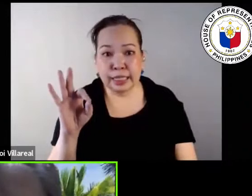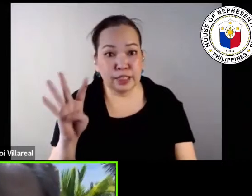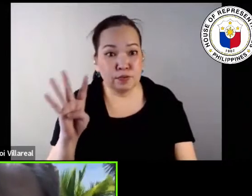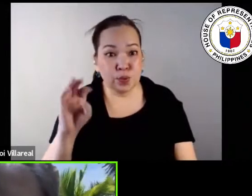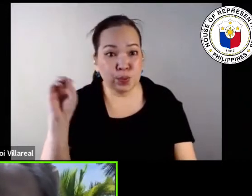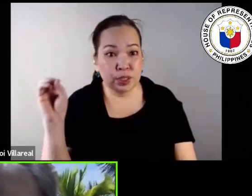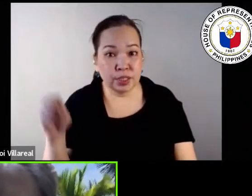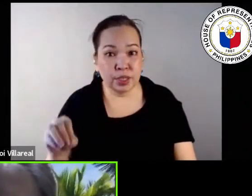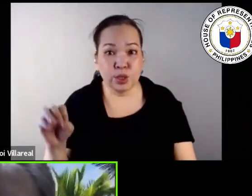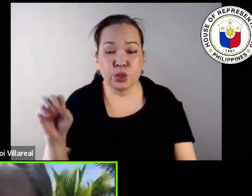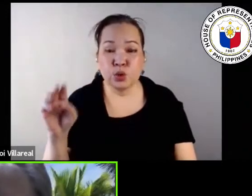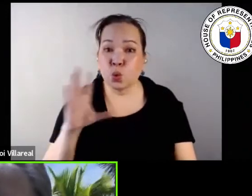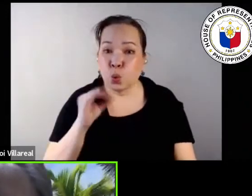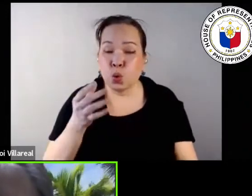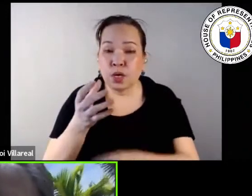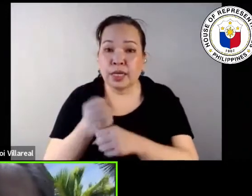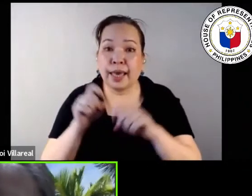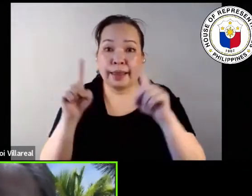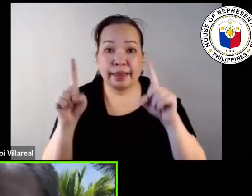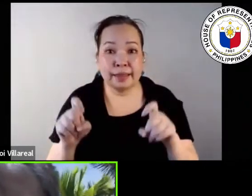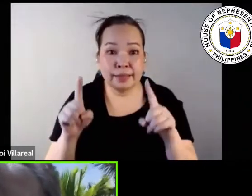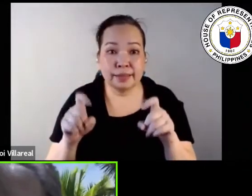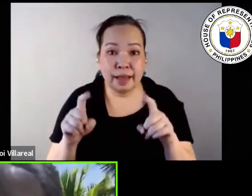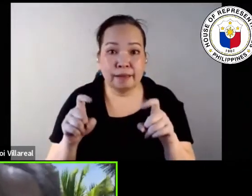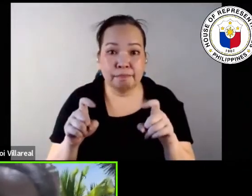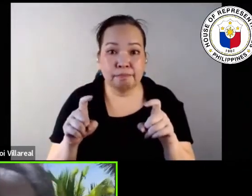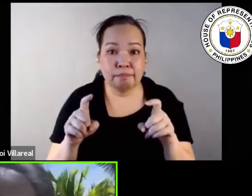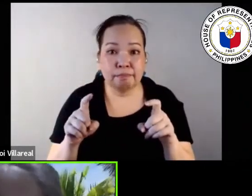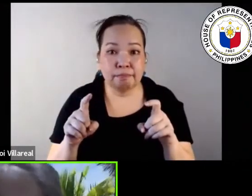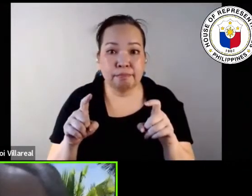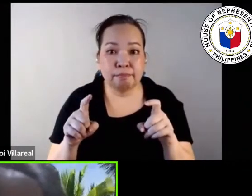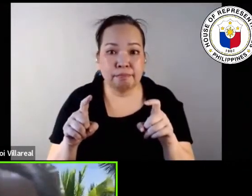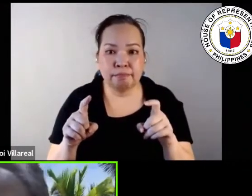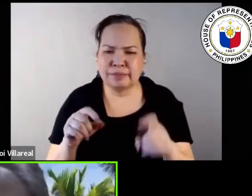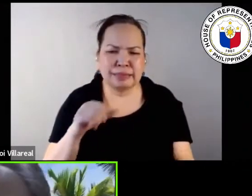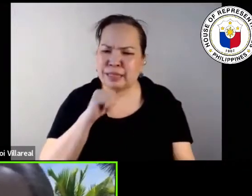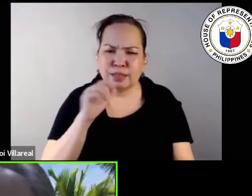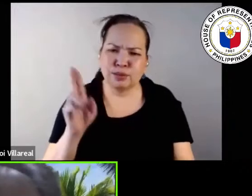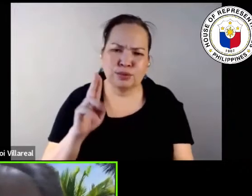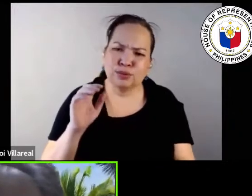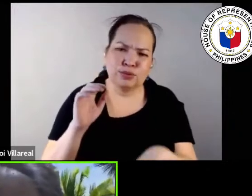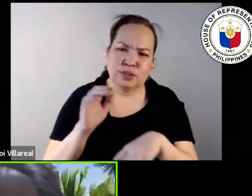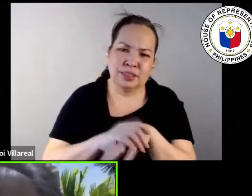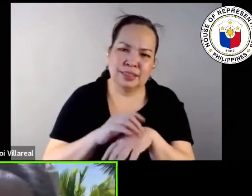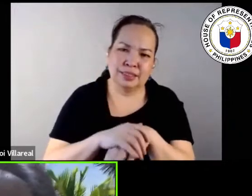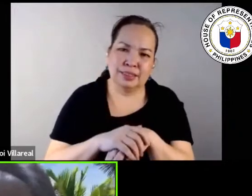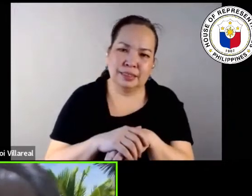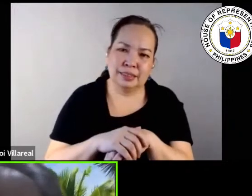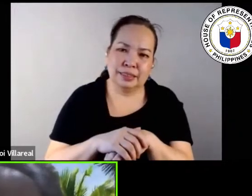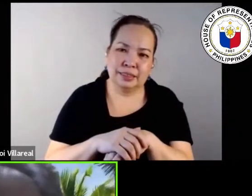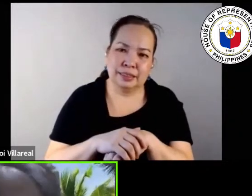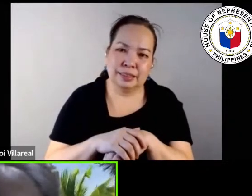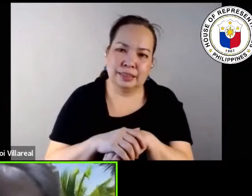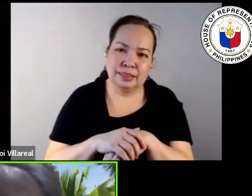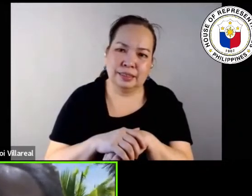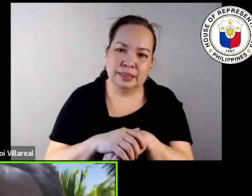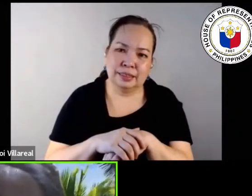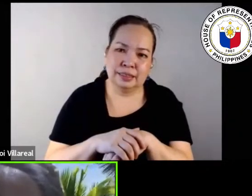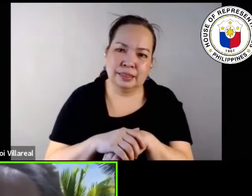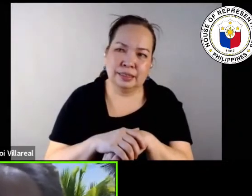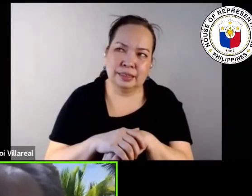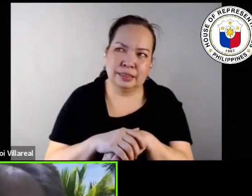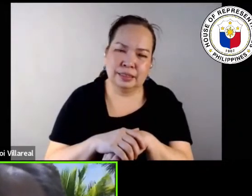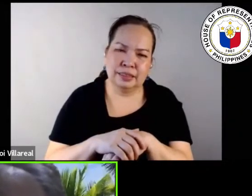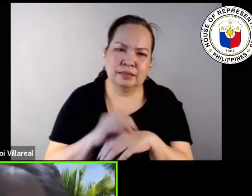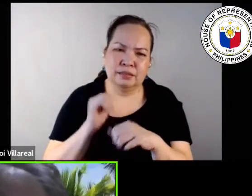94% ng mga test takers ang hindi gumagamit ng Ingles sa bahay. Ngayon, bakit importante